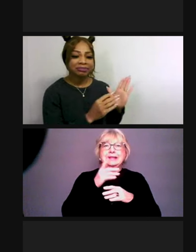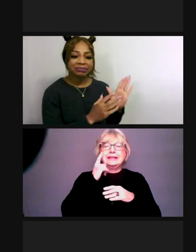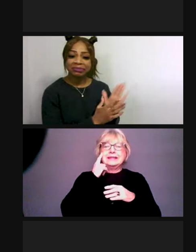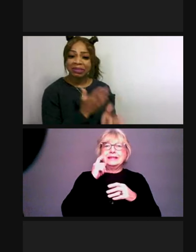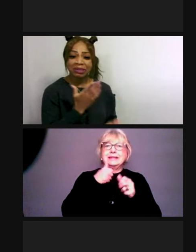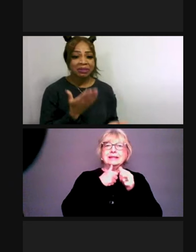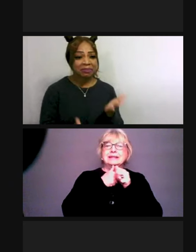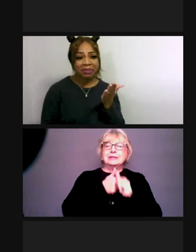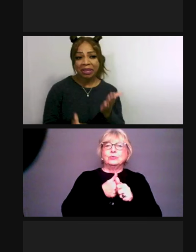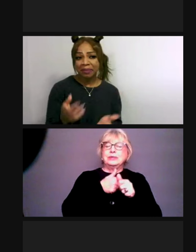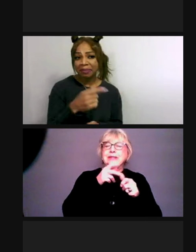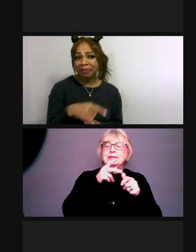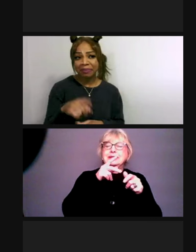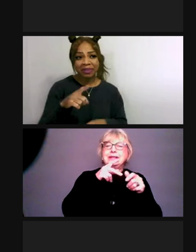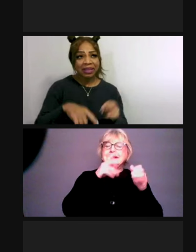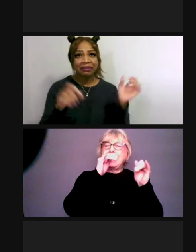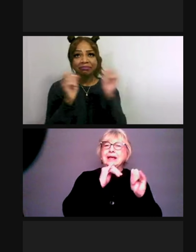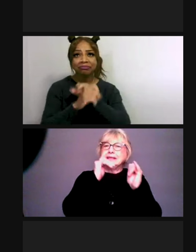spécifique.